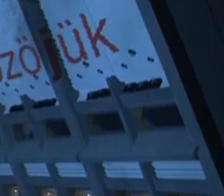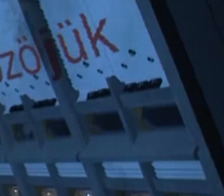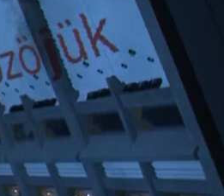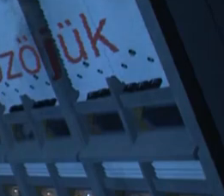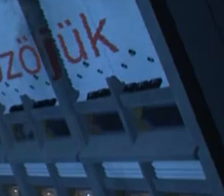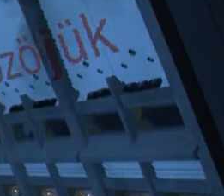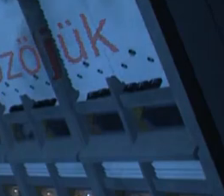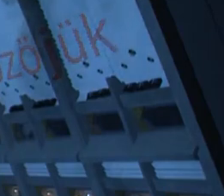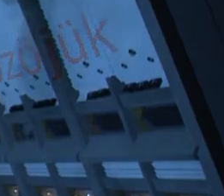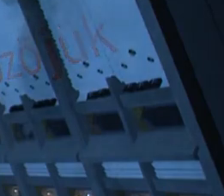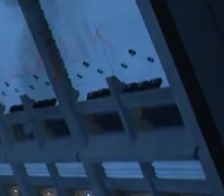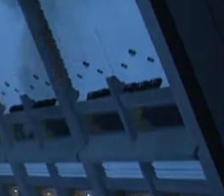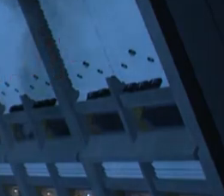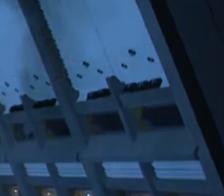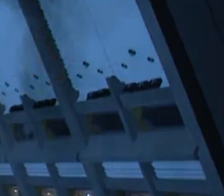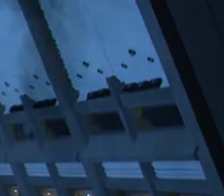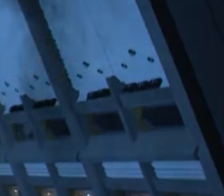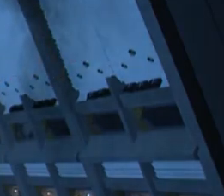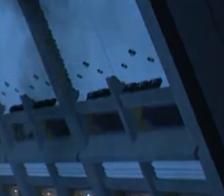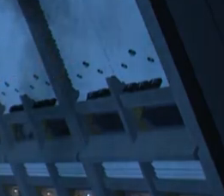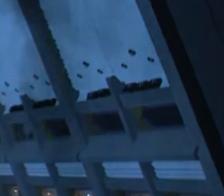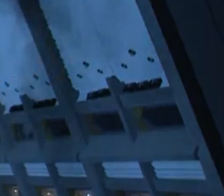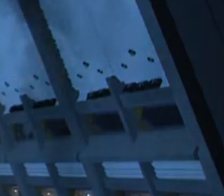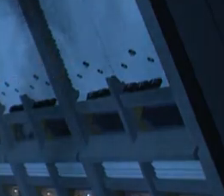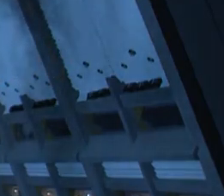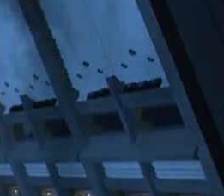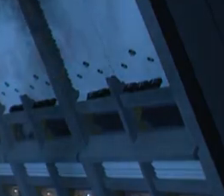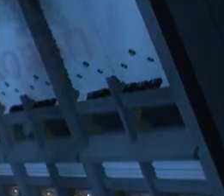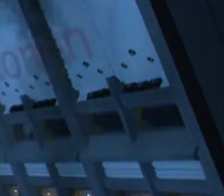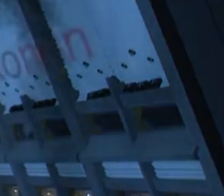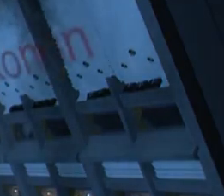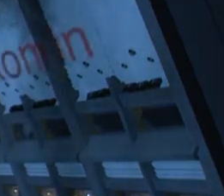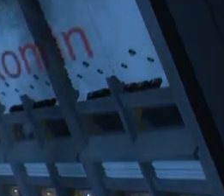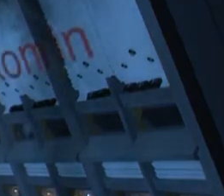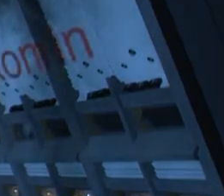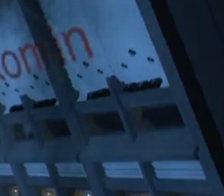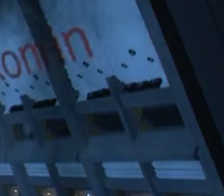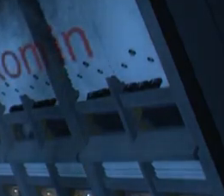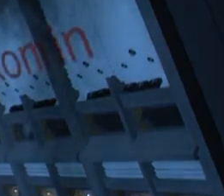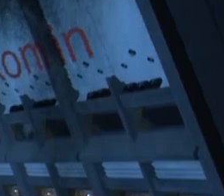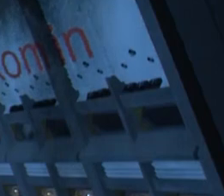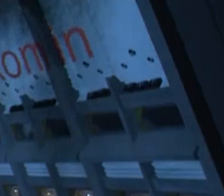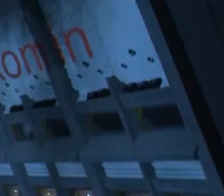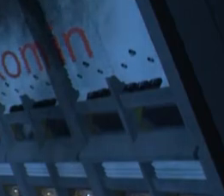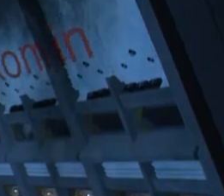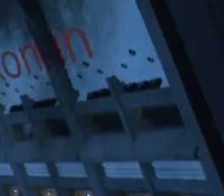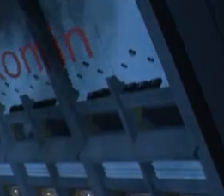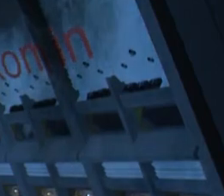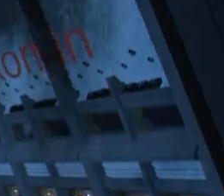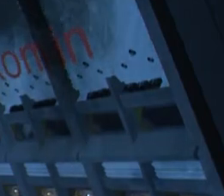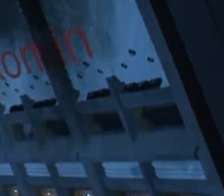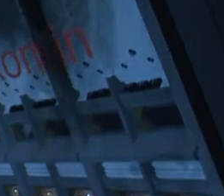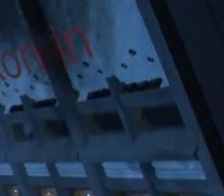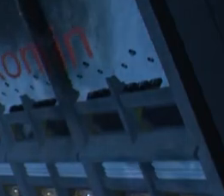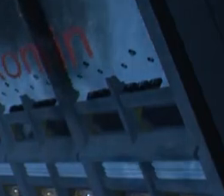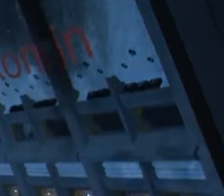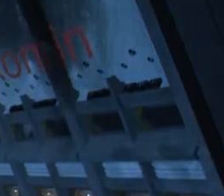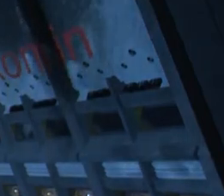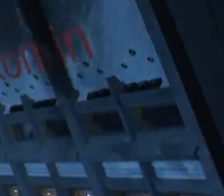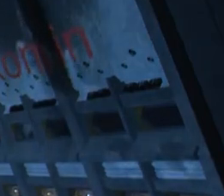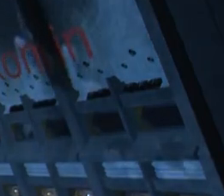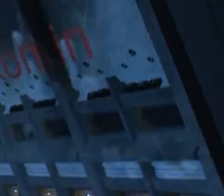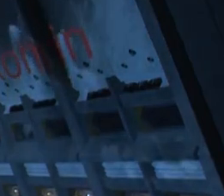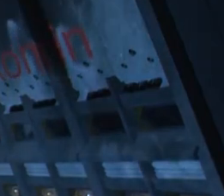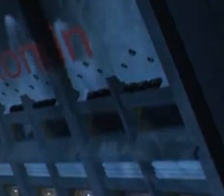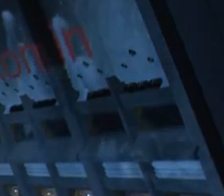のこもなのれよ万選